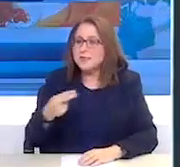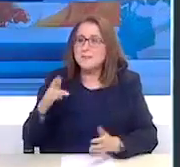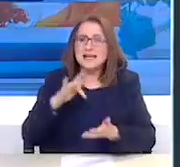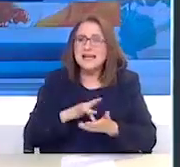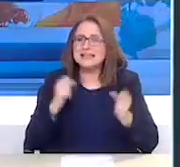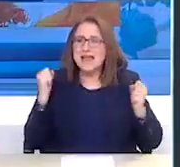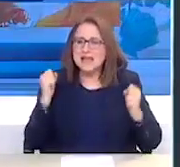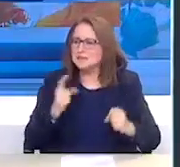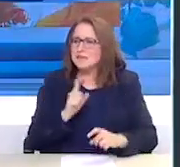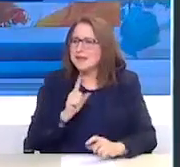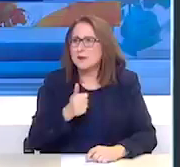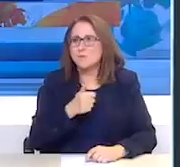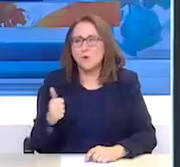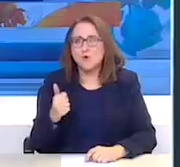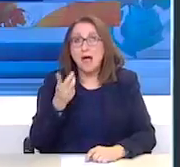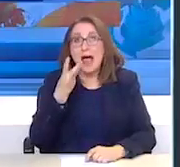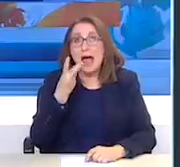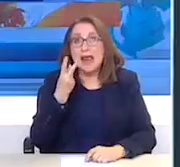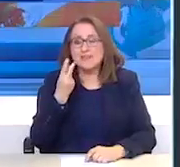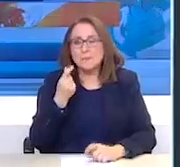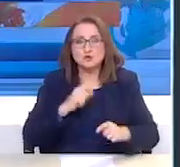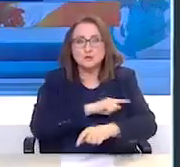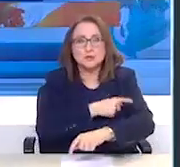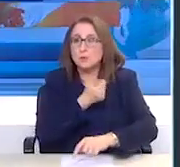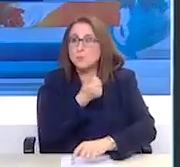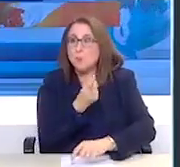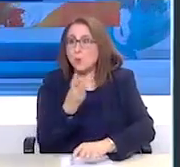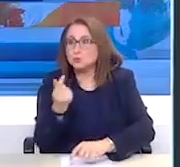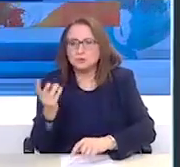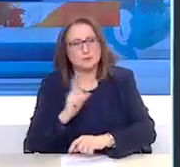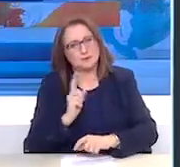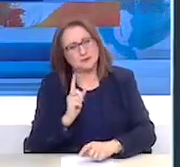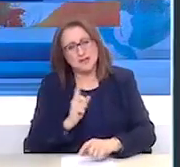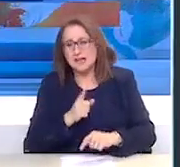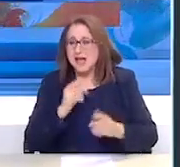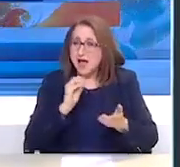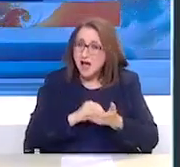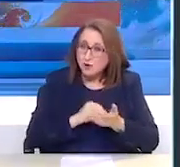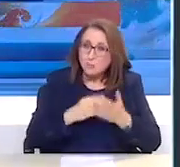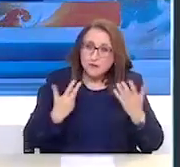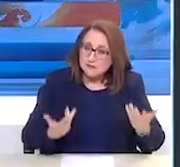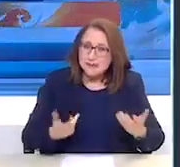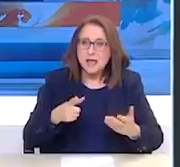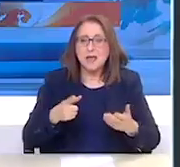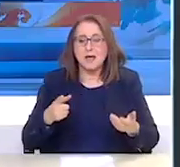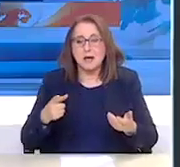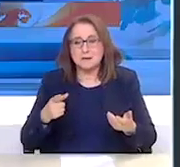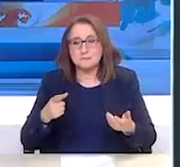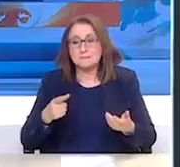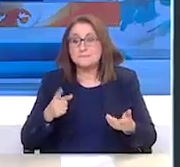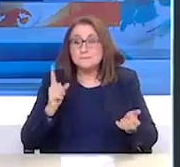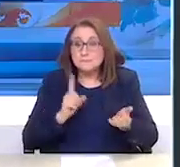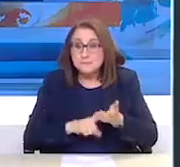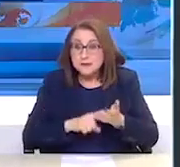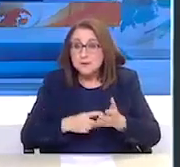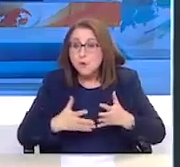μόνο θέμα αριθμών. Η ενδυνάμωση στην πρωτοβάθμια φροντίδα υγείας είναι να μπορέσουμε να